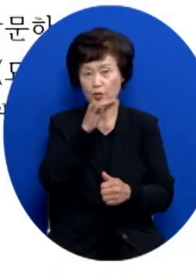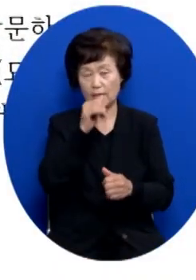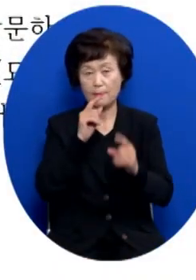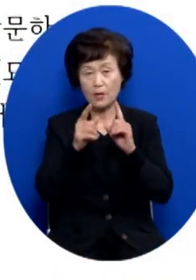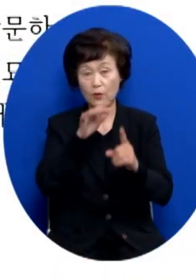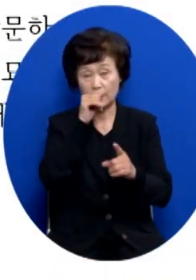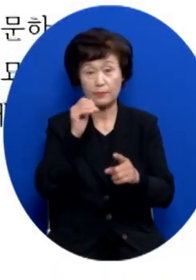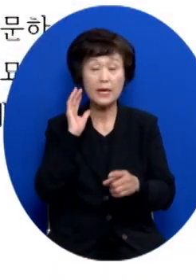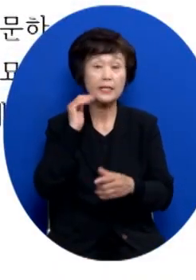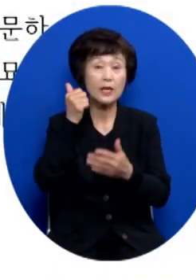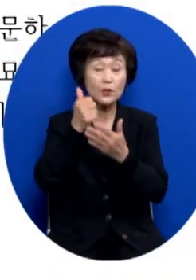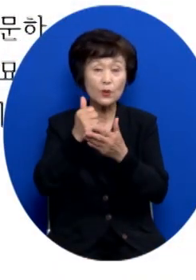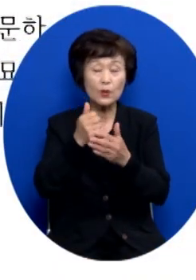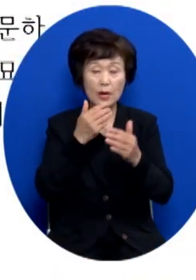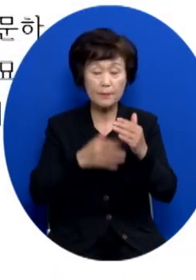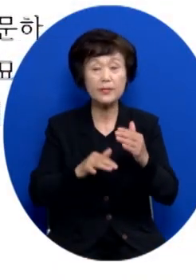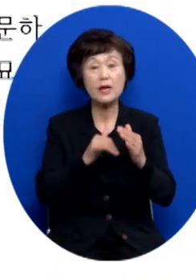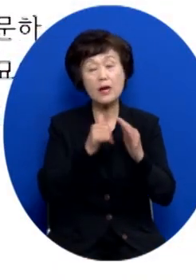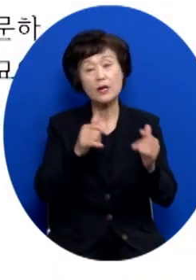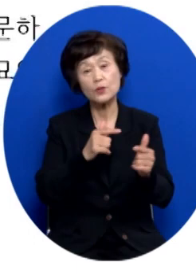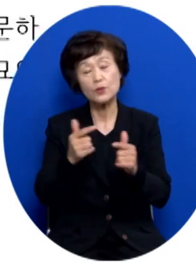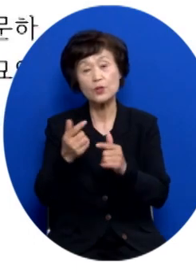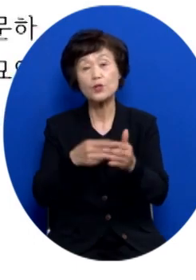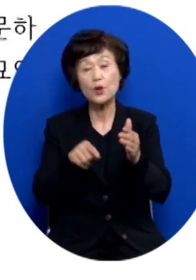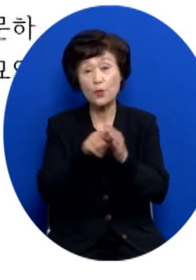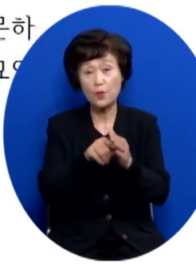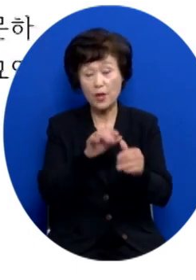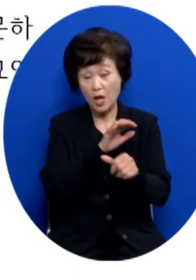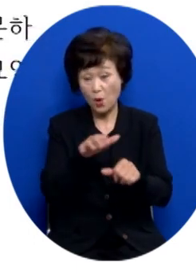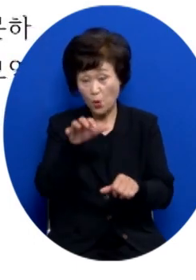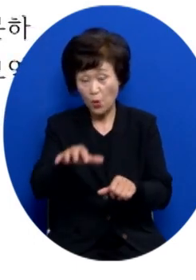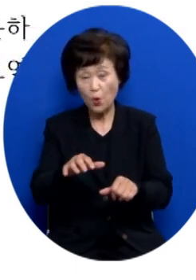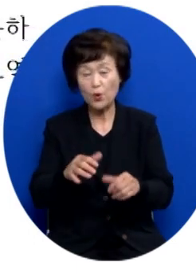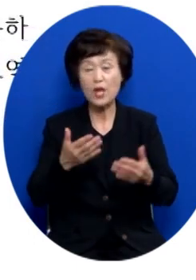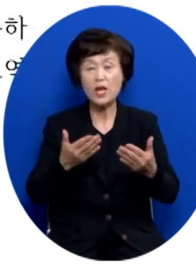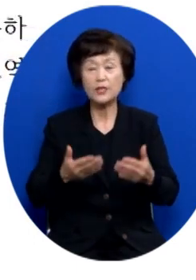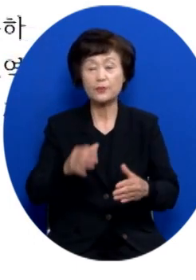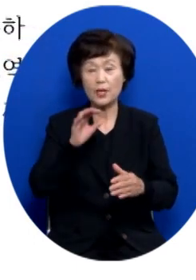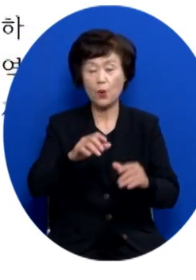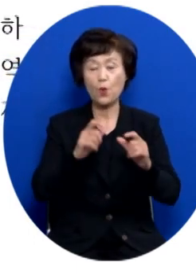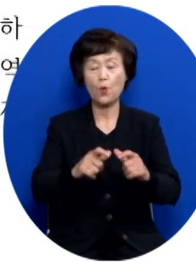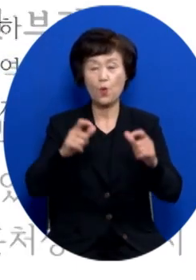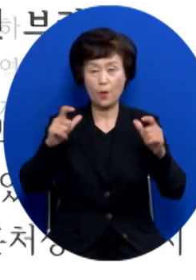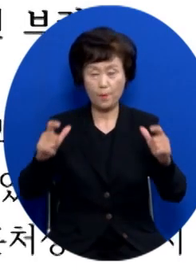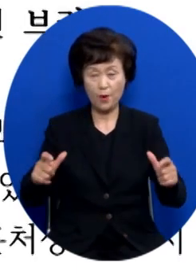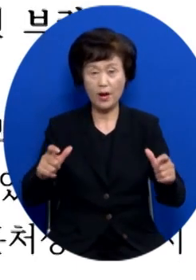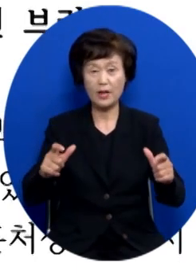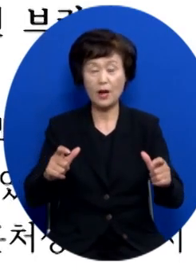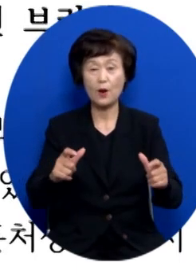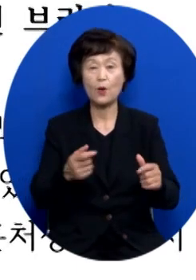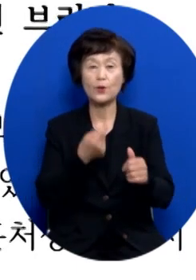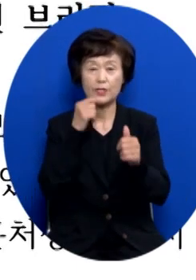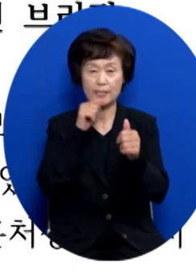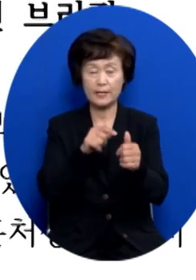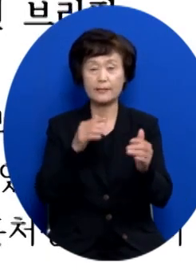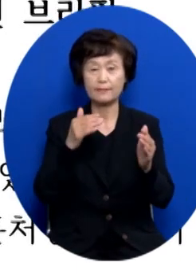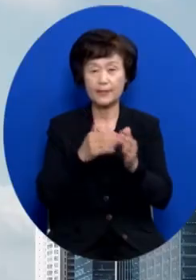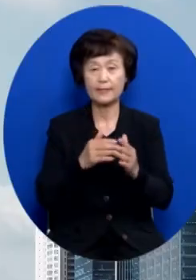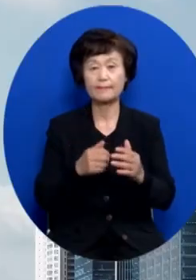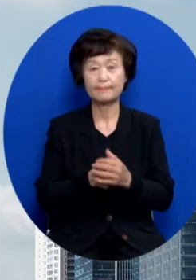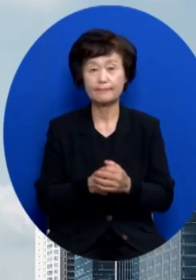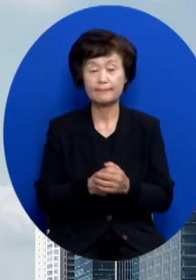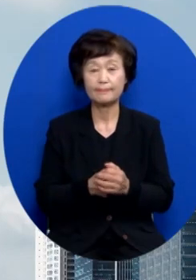윤 대통령은 유가족들을 위해 5.18 민주묘역 쉼터를 확장해 공간을 확보하라고 국가보훈처에 지시했습니다.